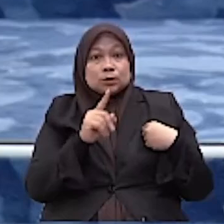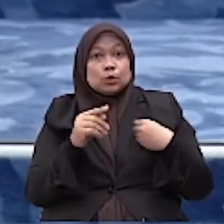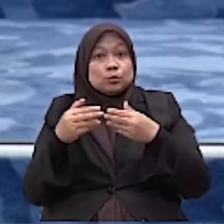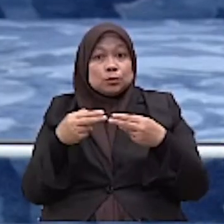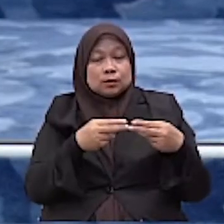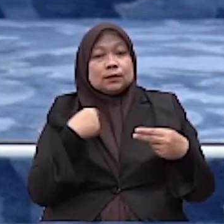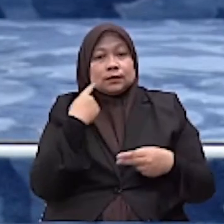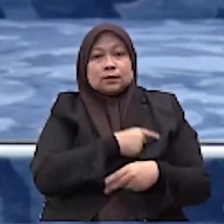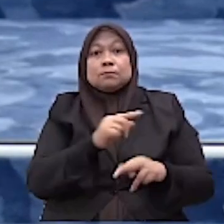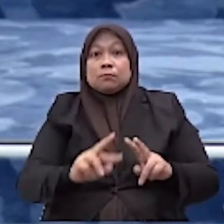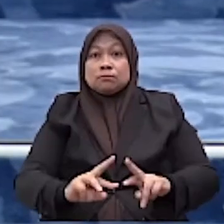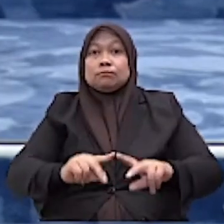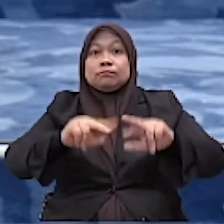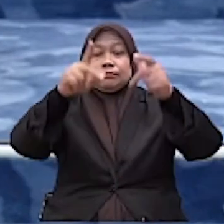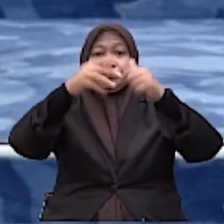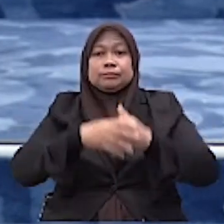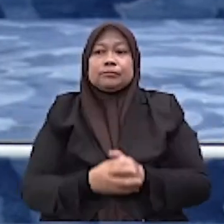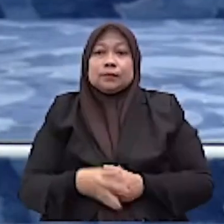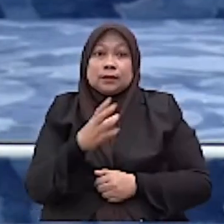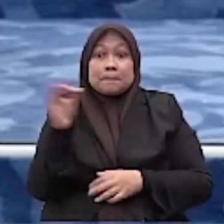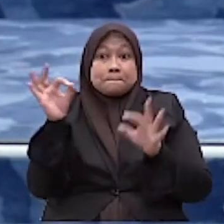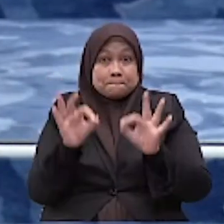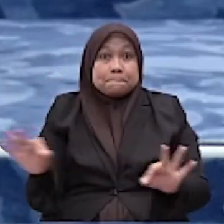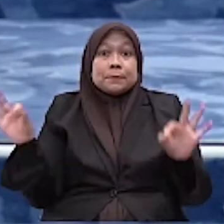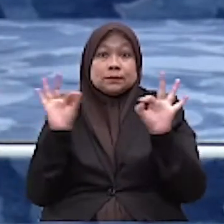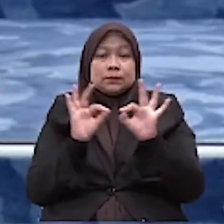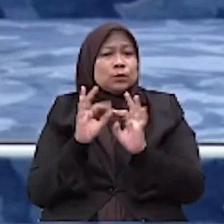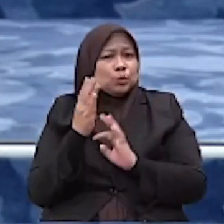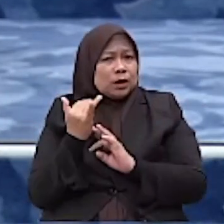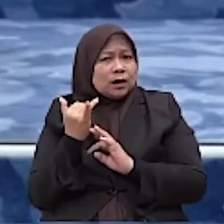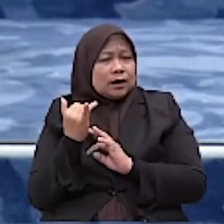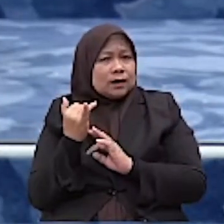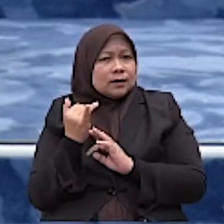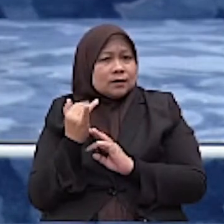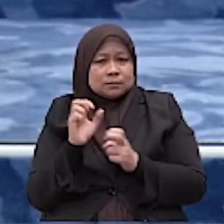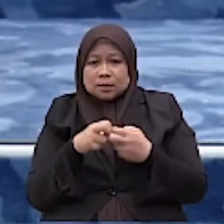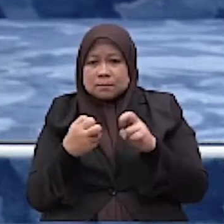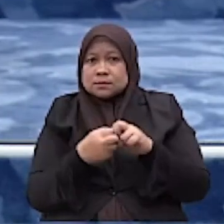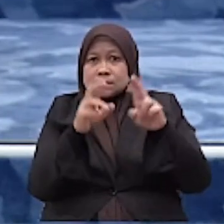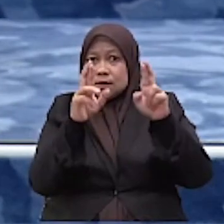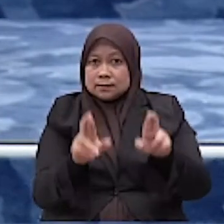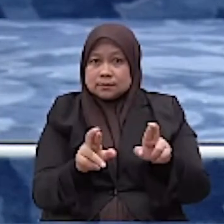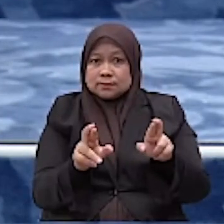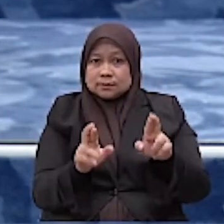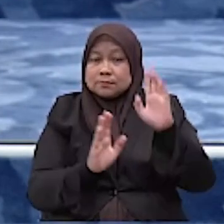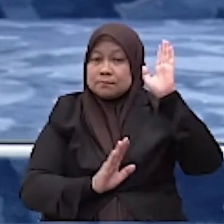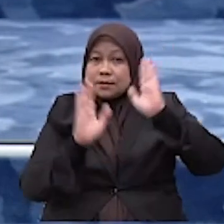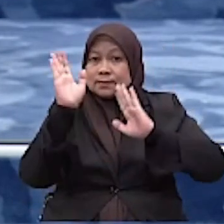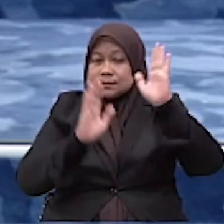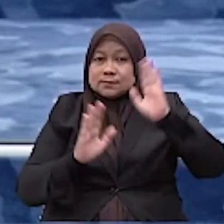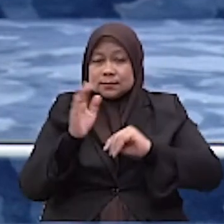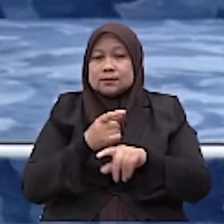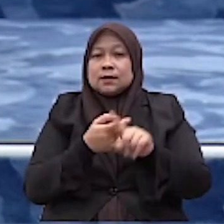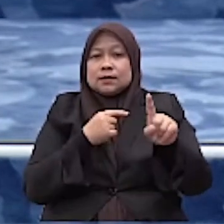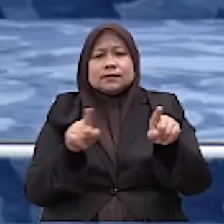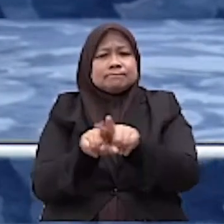kita itu dapat ditingkatkan dan ini penting karena bukan masalah rakyat juga